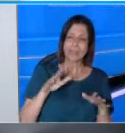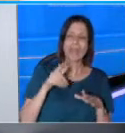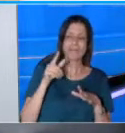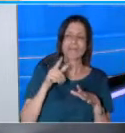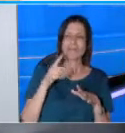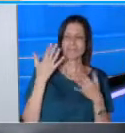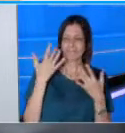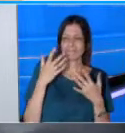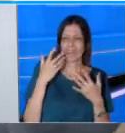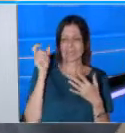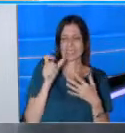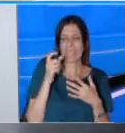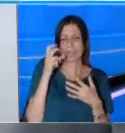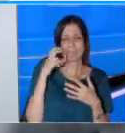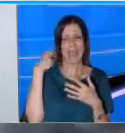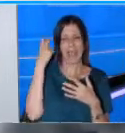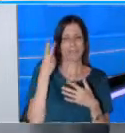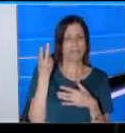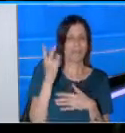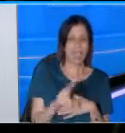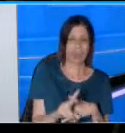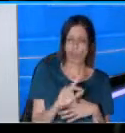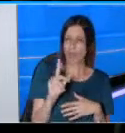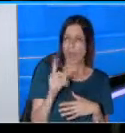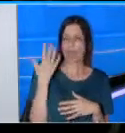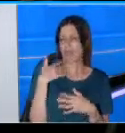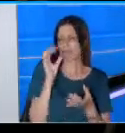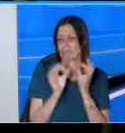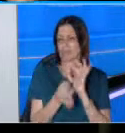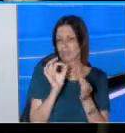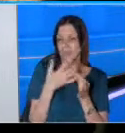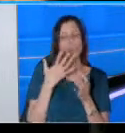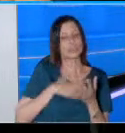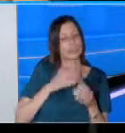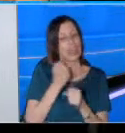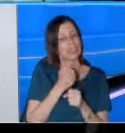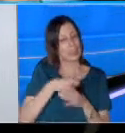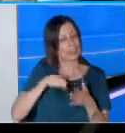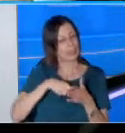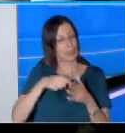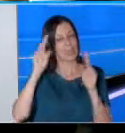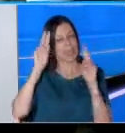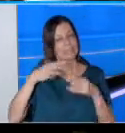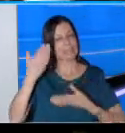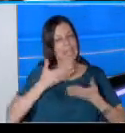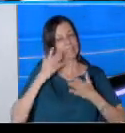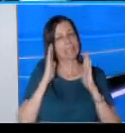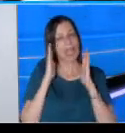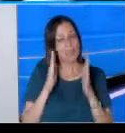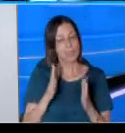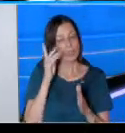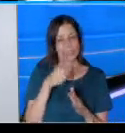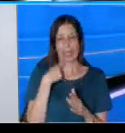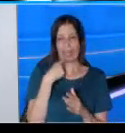ואף אחד לא נתן את הדין. אז אם אנחנו רוצים לעשות תיקון ולהחזיר את יחסי האמון, אז אנחנו צריכים להגיד